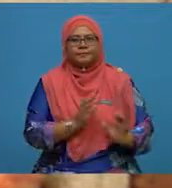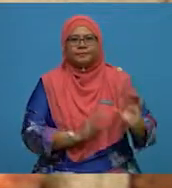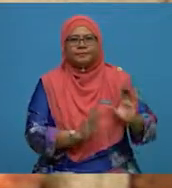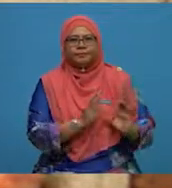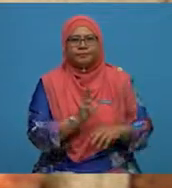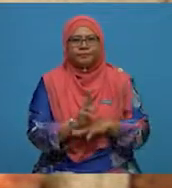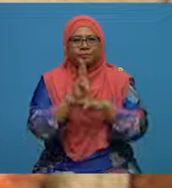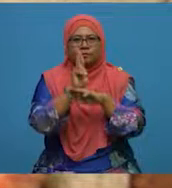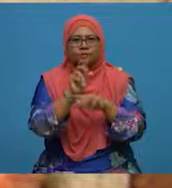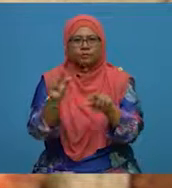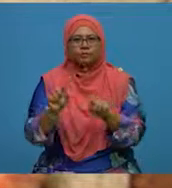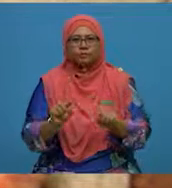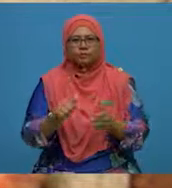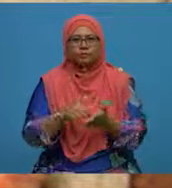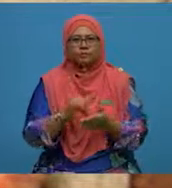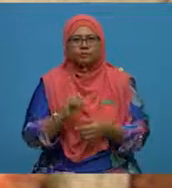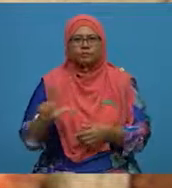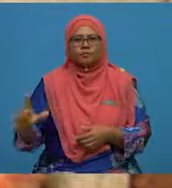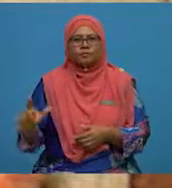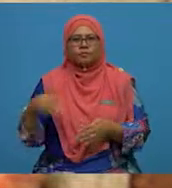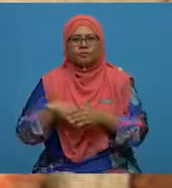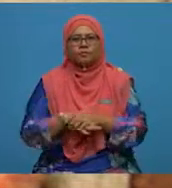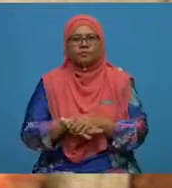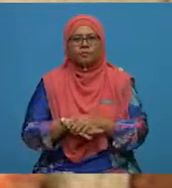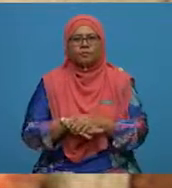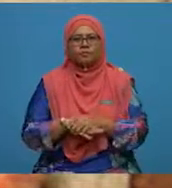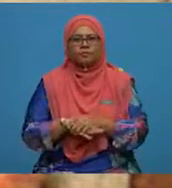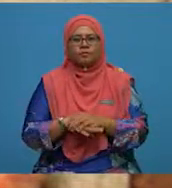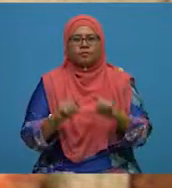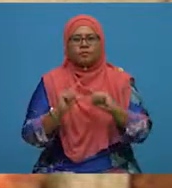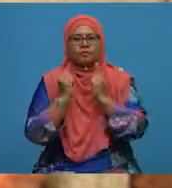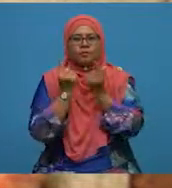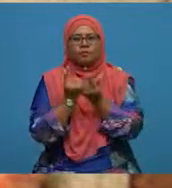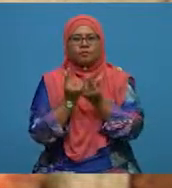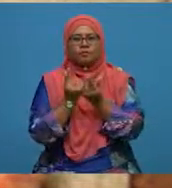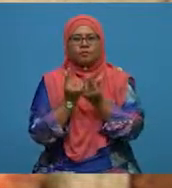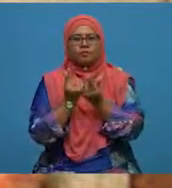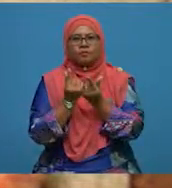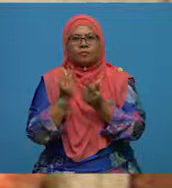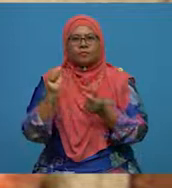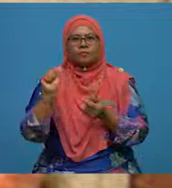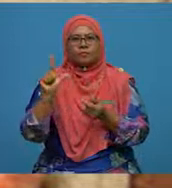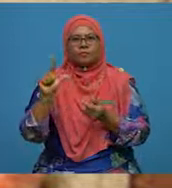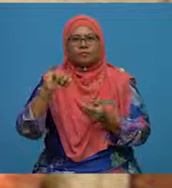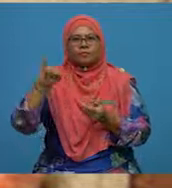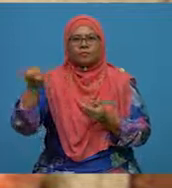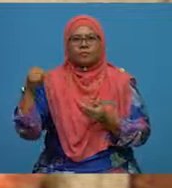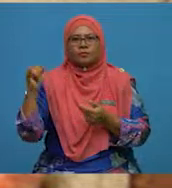Ciri-ciri utama gerakan ini termasuk gagasan Al-Jamiah Al-Islamiah,